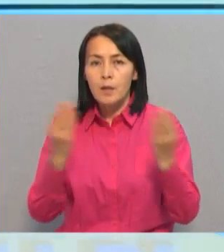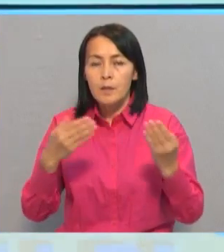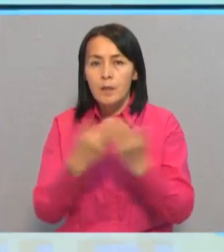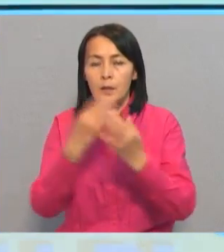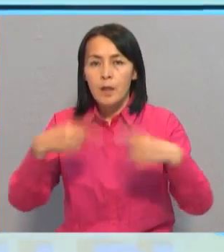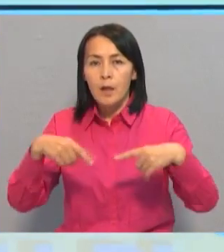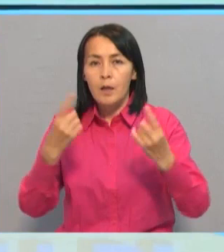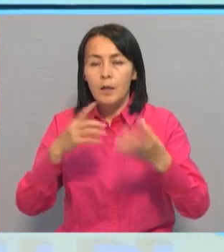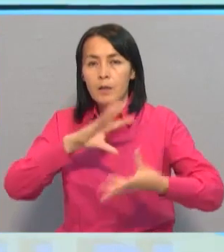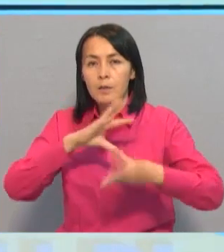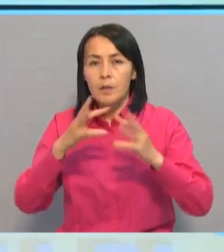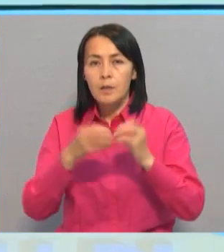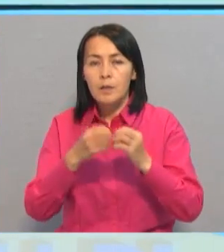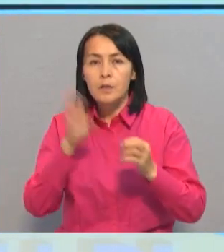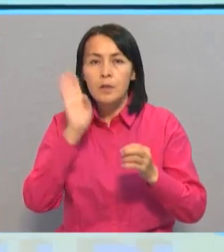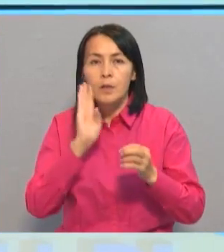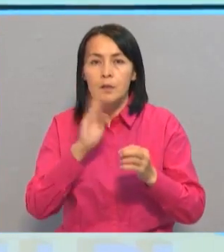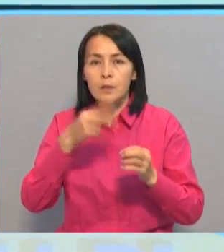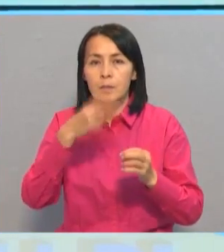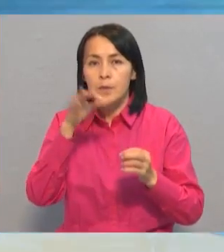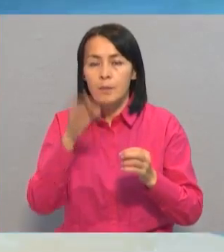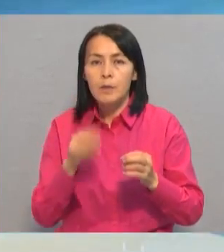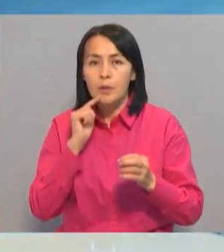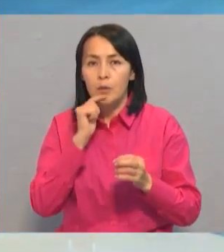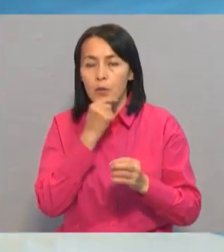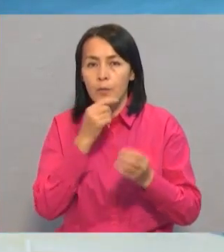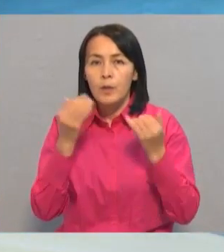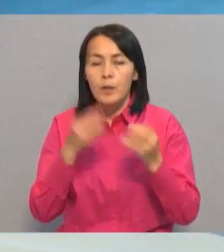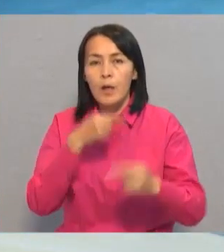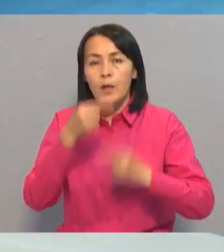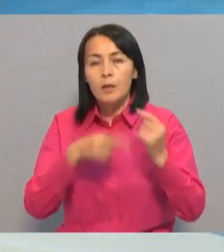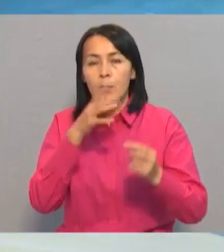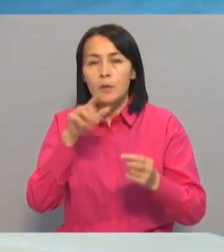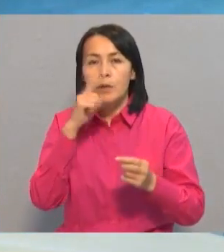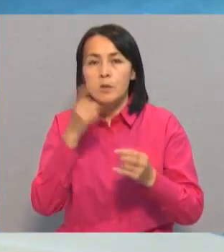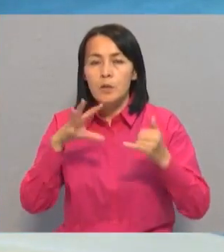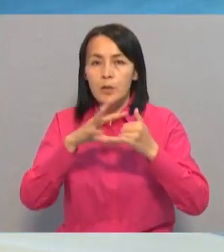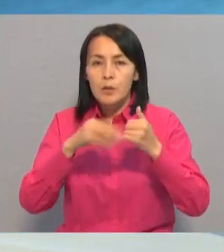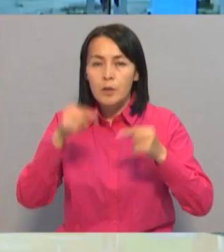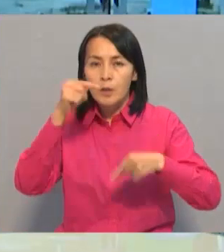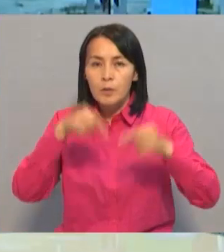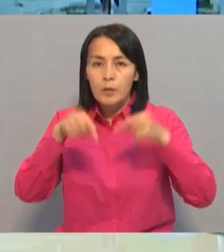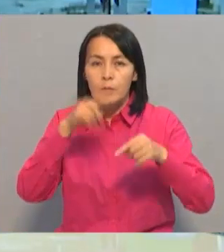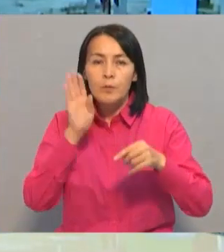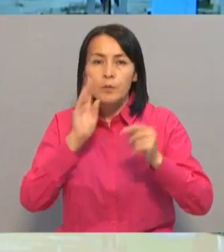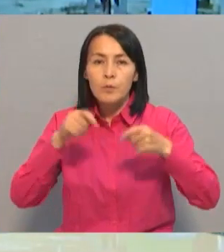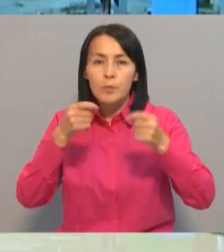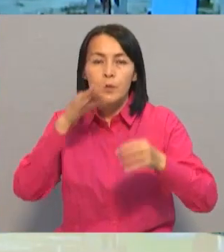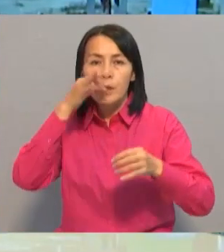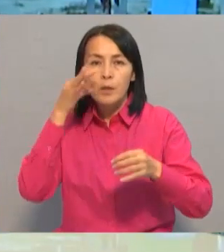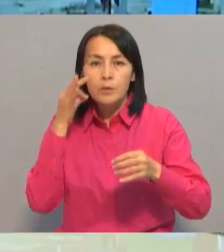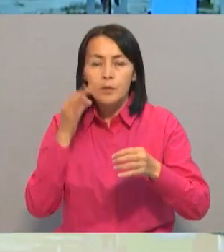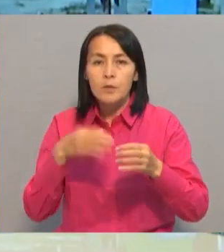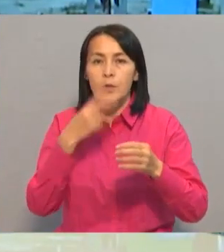калпына келтирилген. Натыйжасында агын суу 20% өнөмдөрүптү. Алдагы убакта шаруалар алкаптарды тамчылатып суугаруу адисин колдонуу